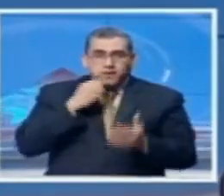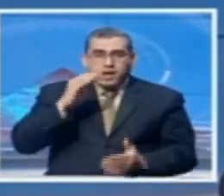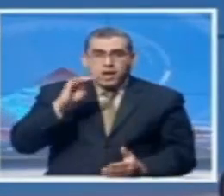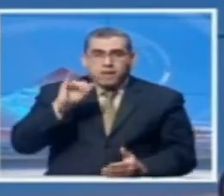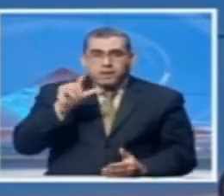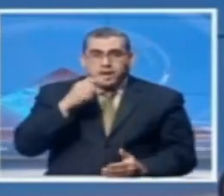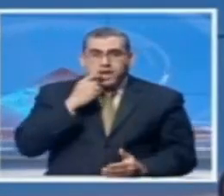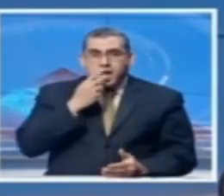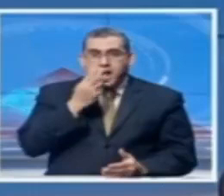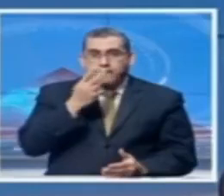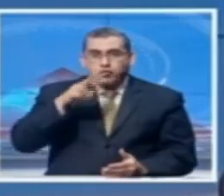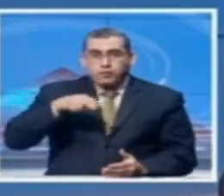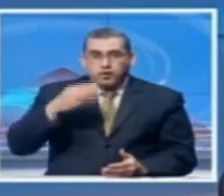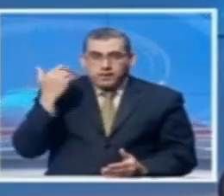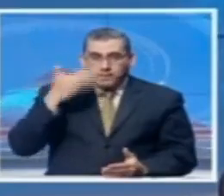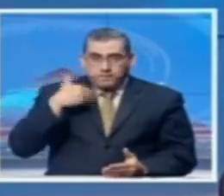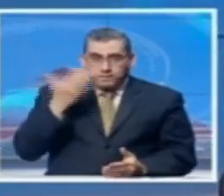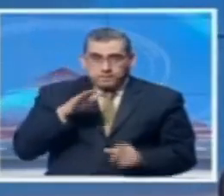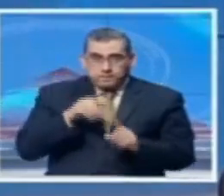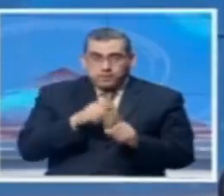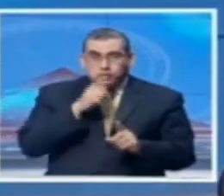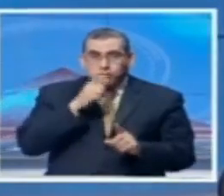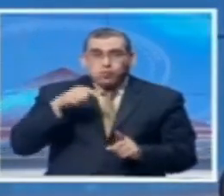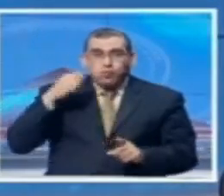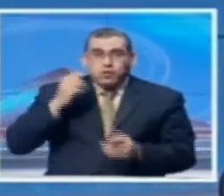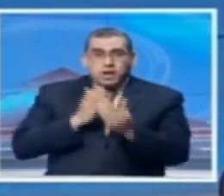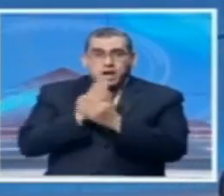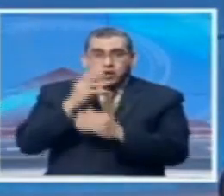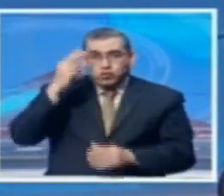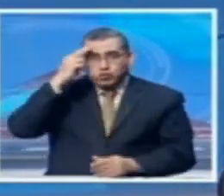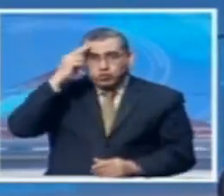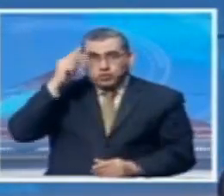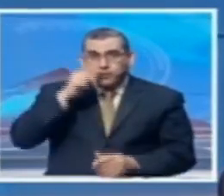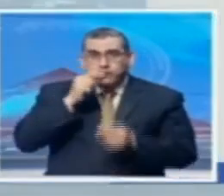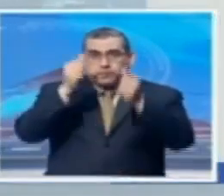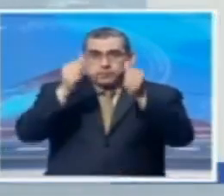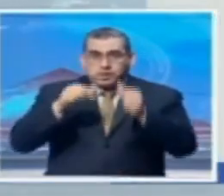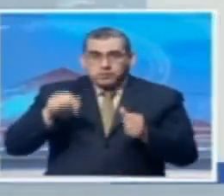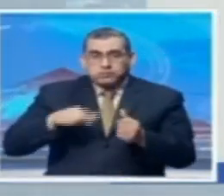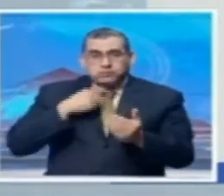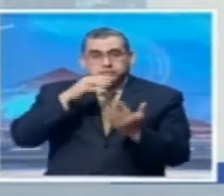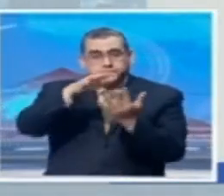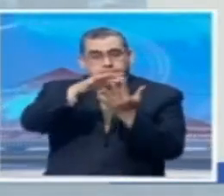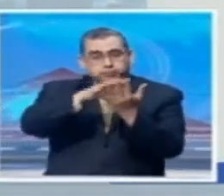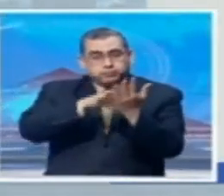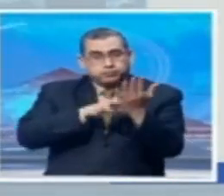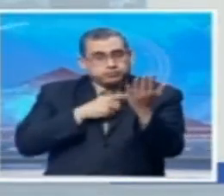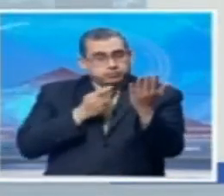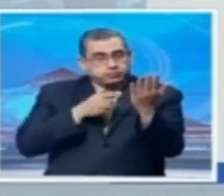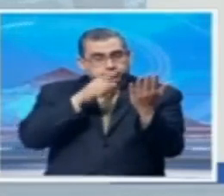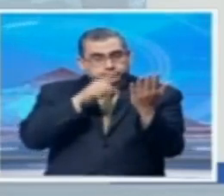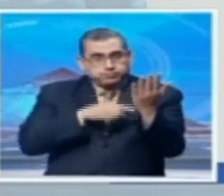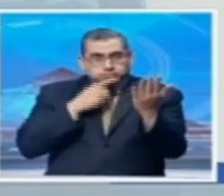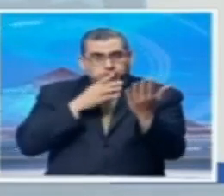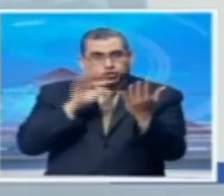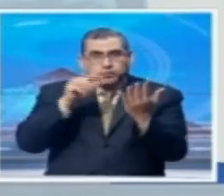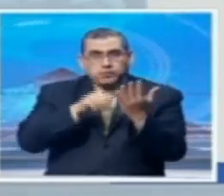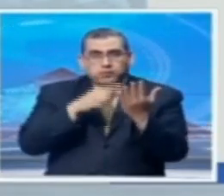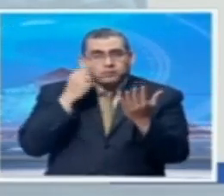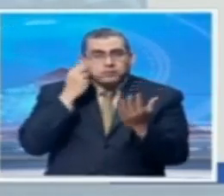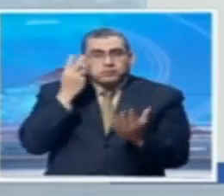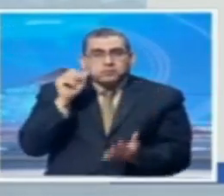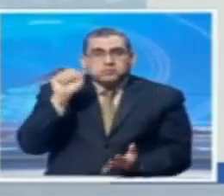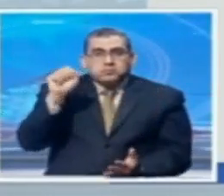عام 2018. وقالت وزارة الخارجية السعودية في بيان لها، قالت إن التقرير اشتمل على